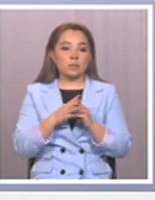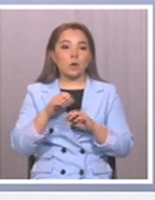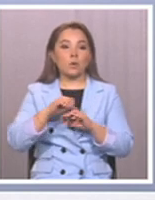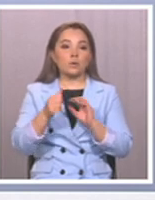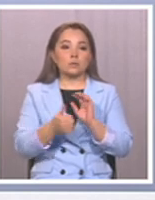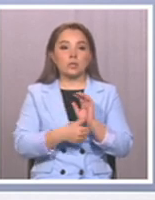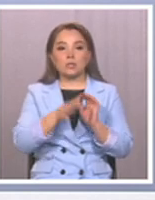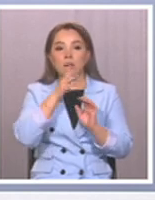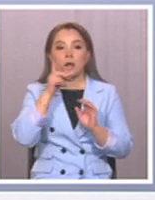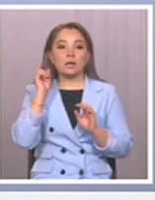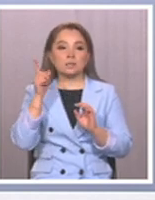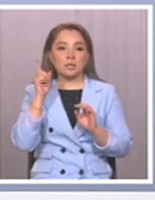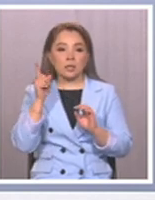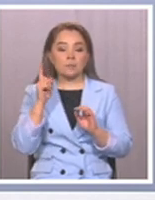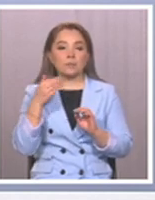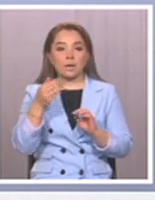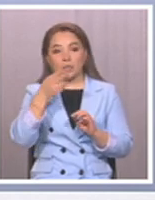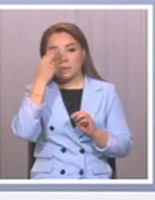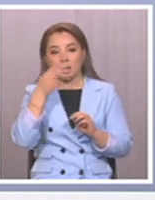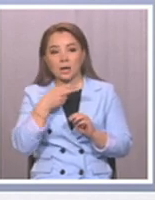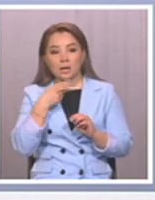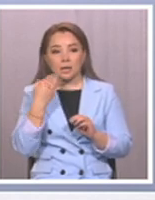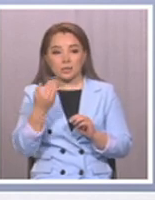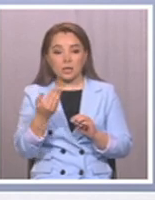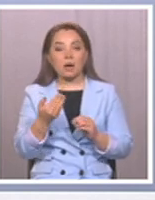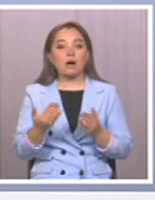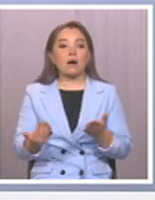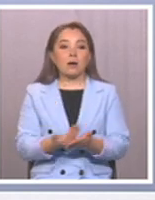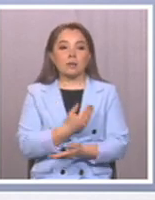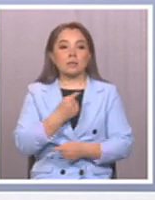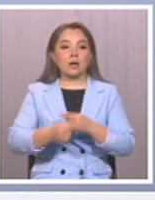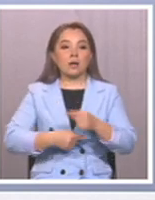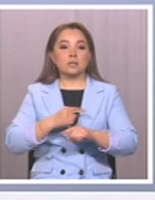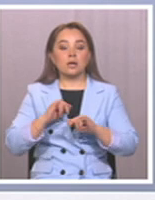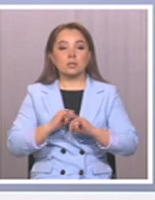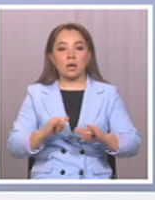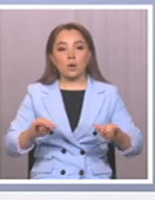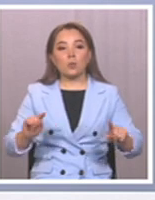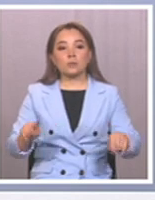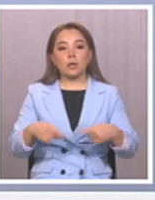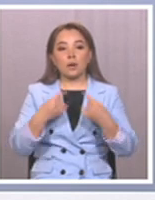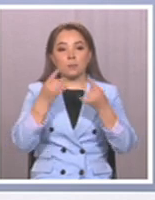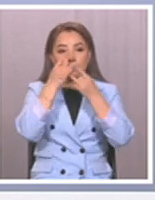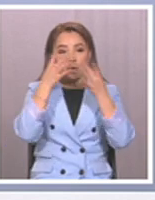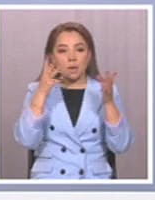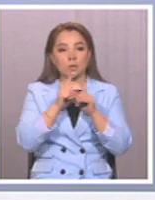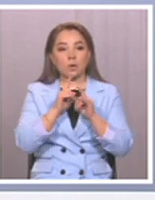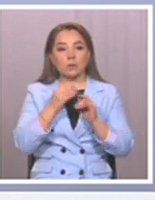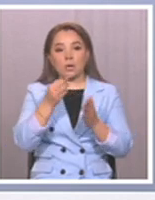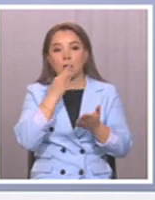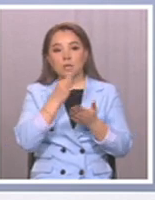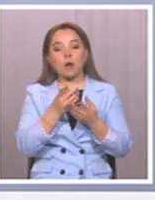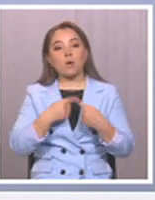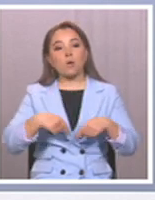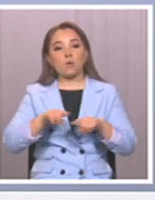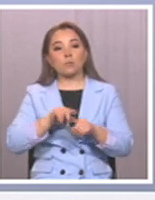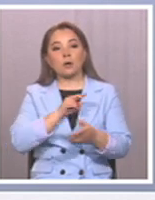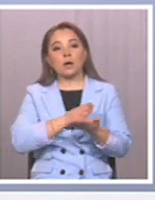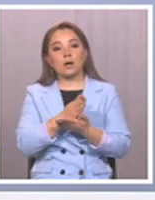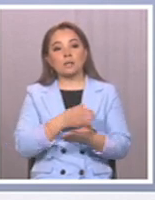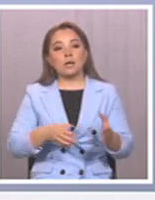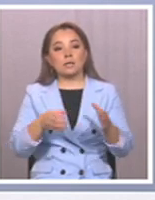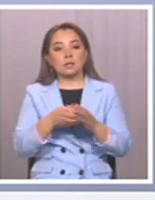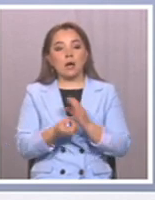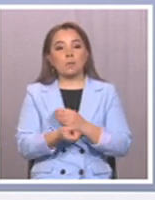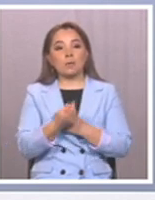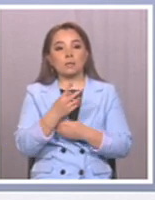15-16 ғасырда Италияда қайта өрлеу дәуірін мәдениетін дамытқан қоғам қайраткерлері пайда